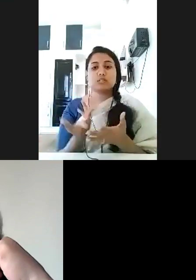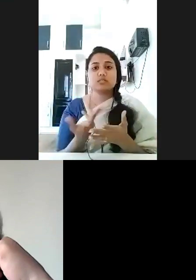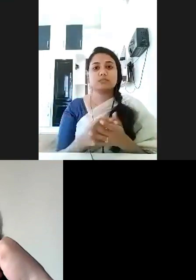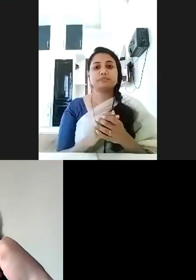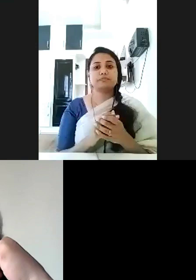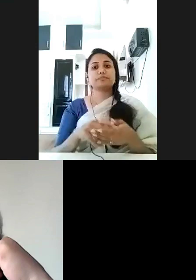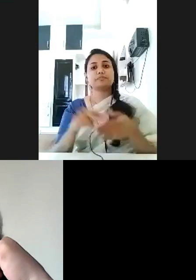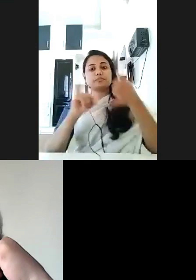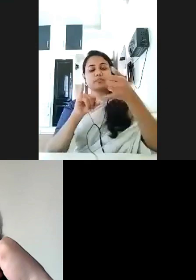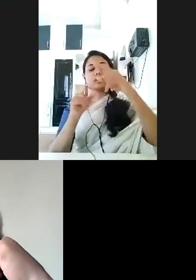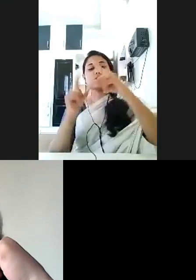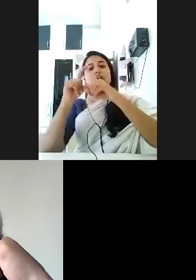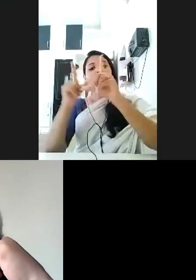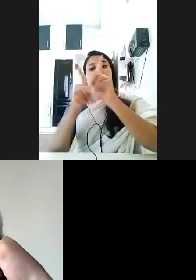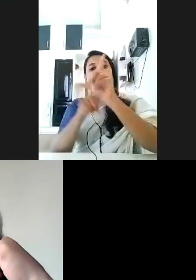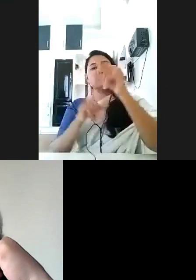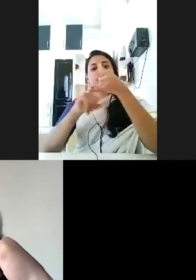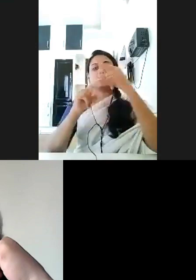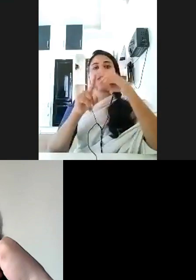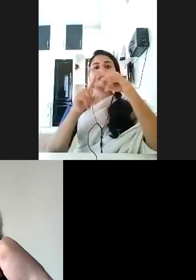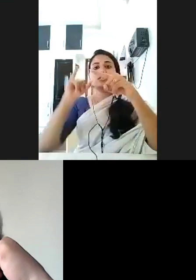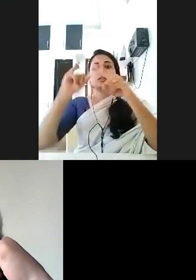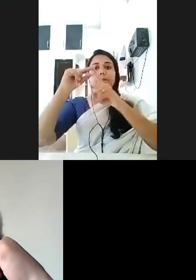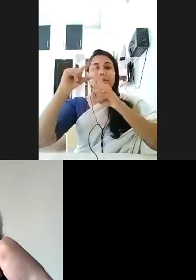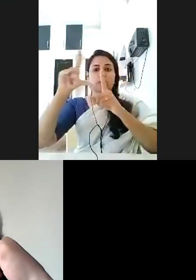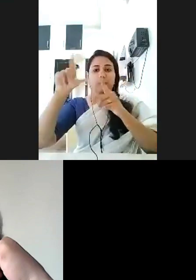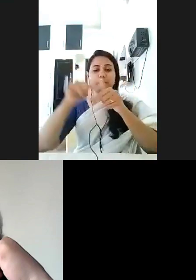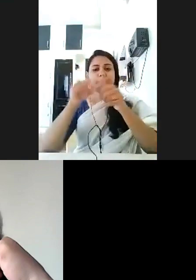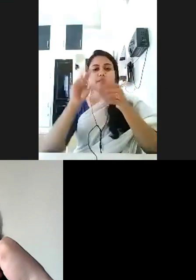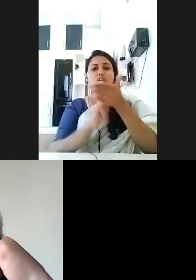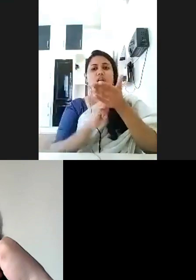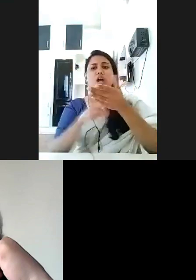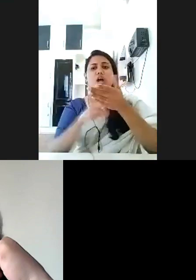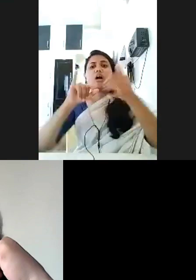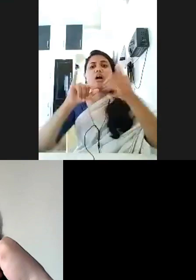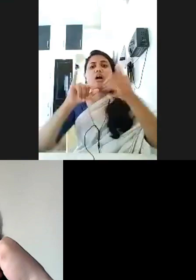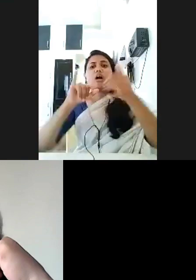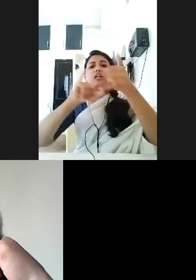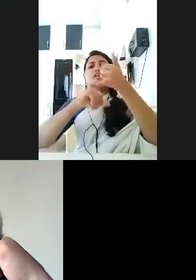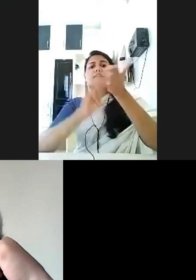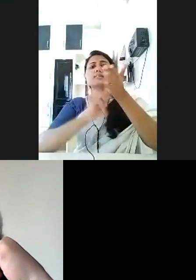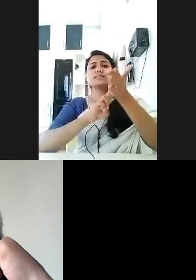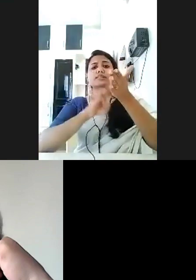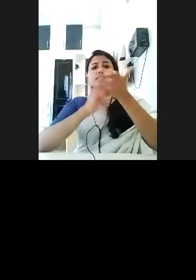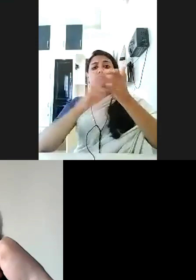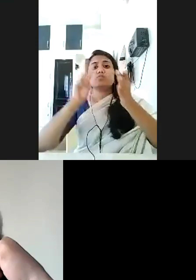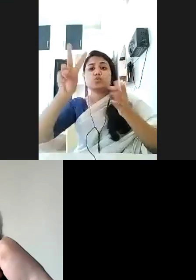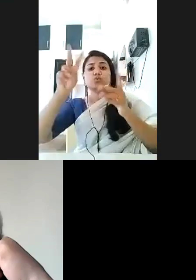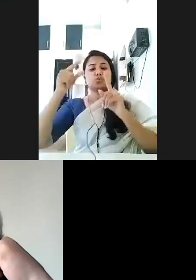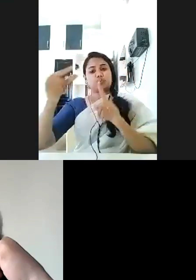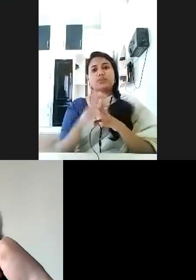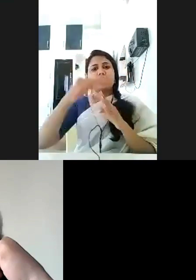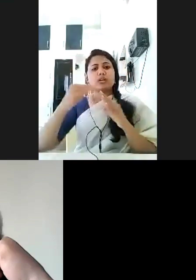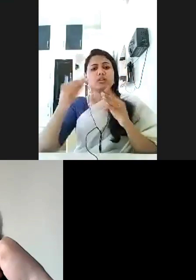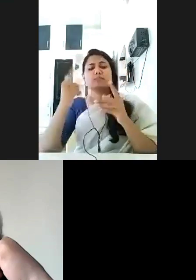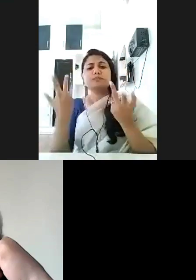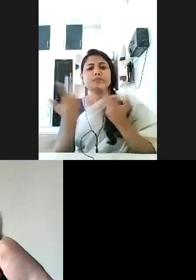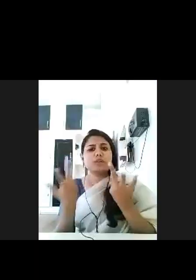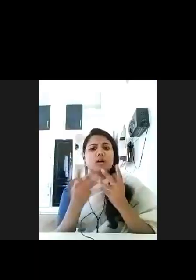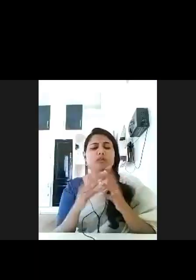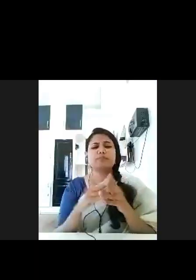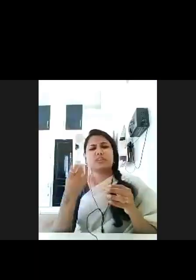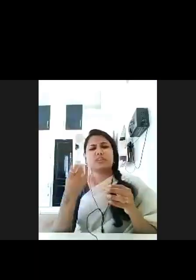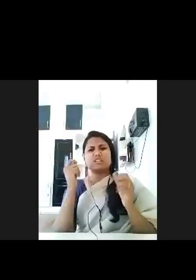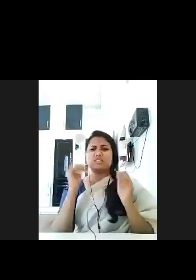റിസ്റ്റിപ്ലാം. റിസ്റ്റിപ്ലാമും ഇതുപോലെ തന്നെ SMN2 പ്രോട്ടീനെ കൂടുതലാക്കുന്ന ഒരു മരുന്നാണ് റിസ്റ്റിപ്ലാം. റിസ്റ്റിപ്ലാം ഈസിയാണ്